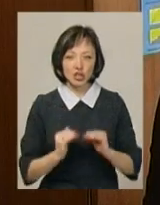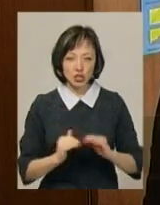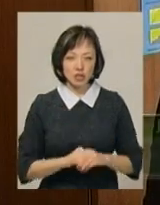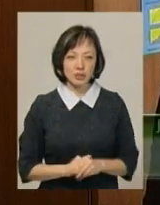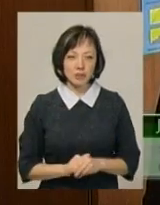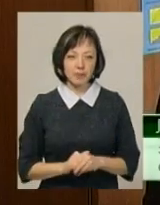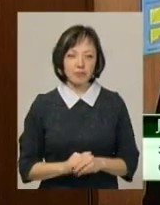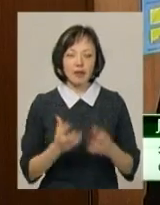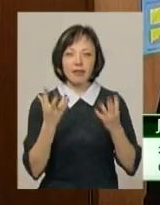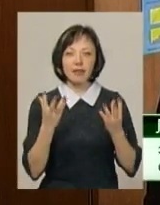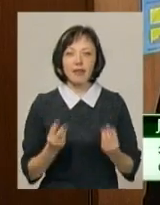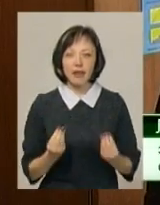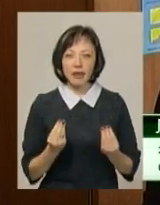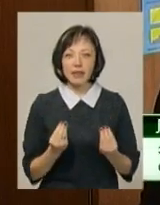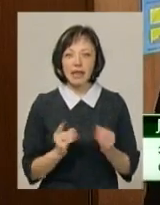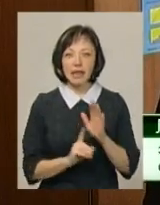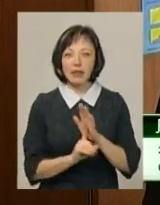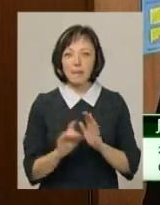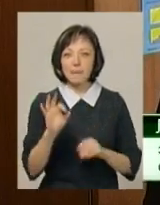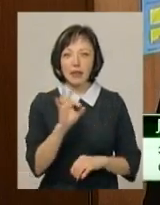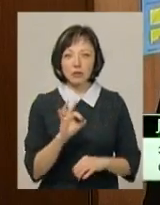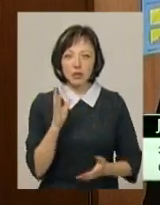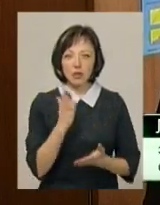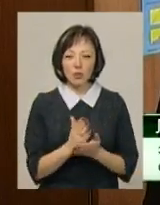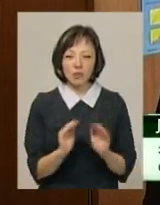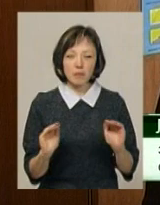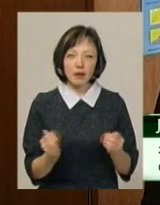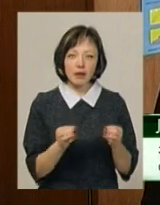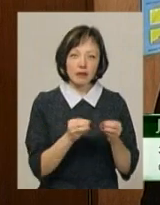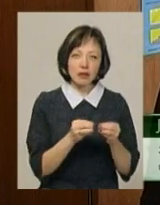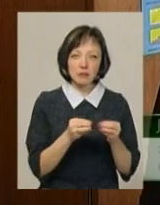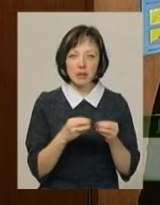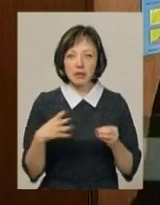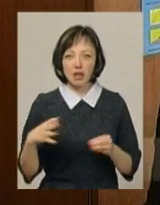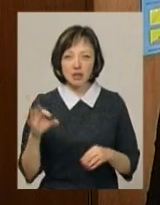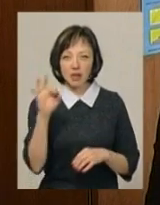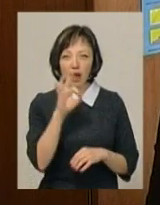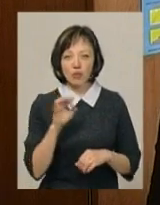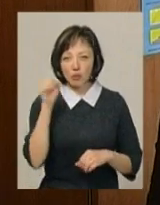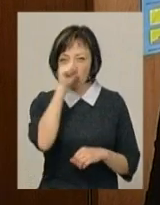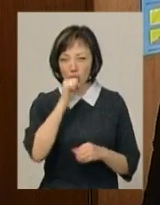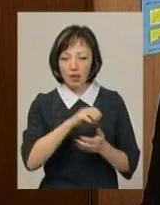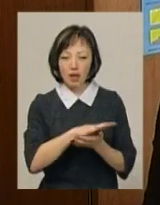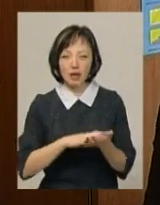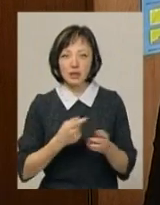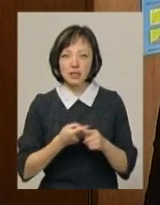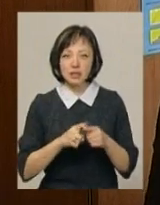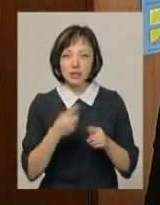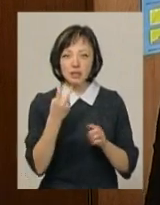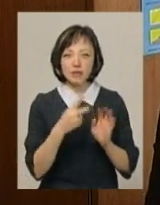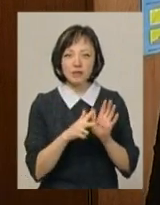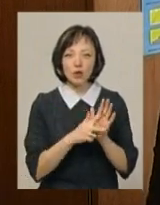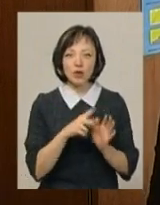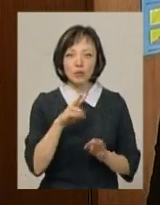Денні температури знаходитимуться в межах 10-15 градусів морозу. Надалі це від